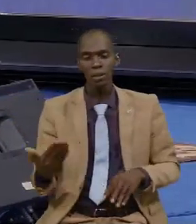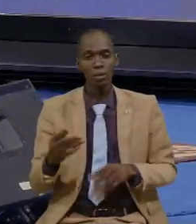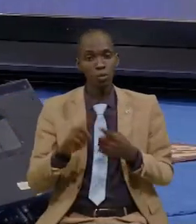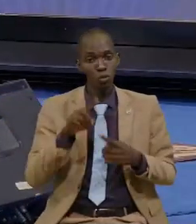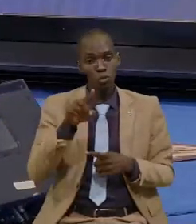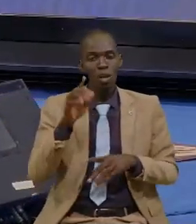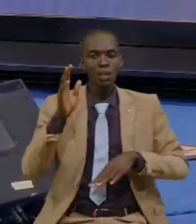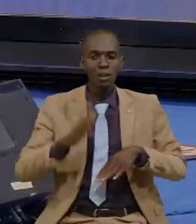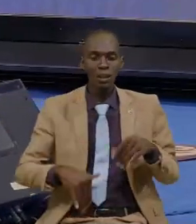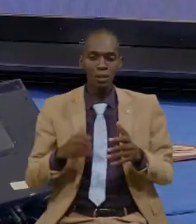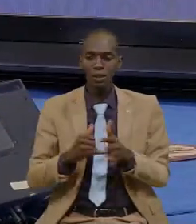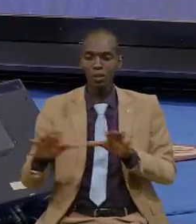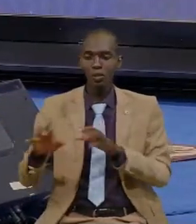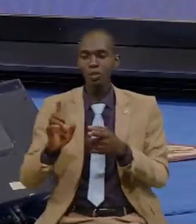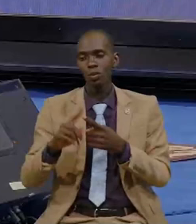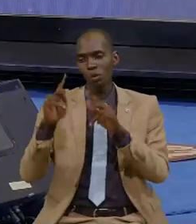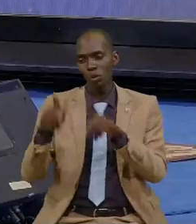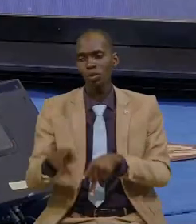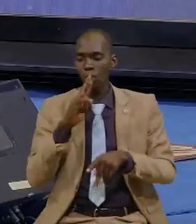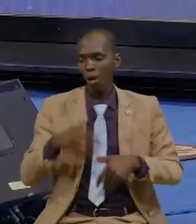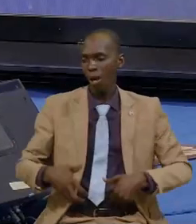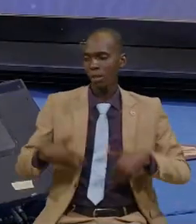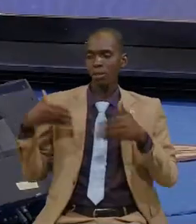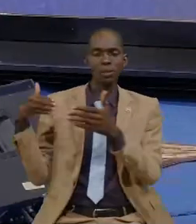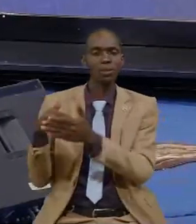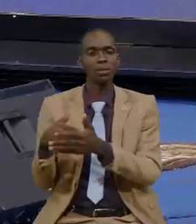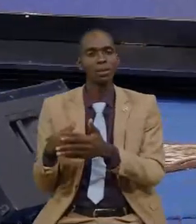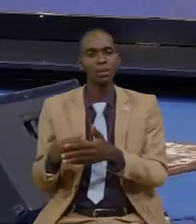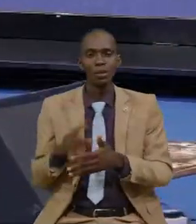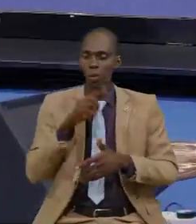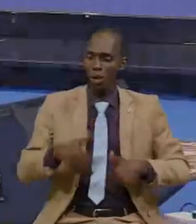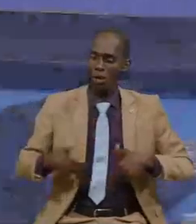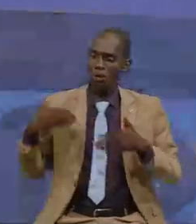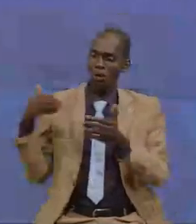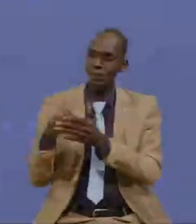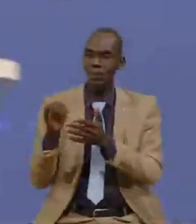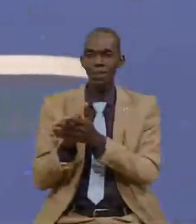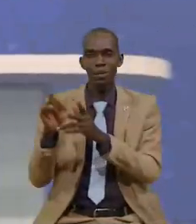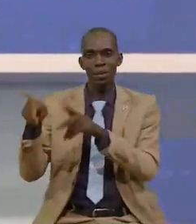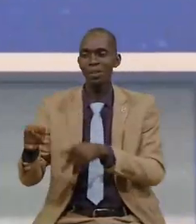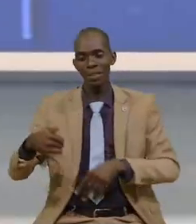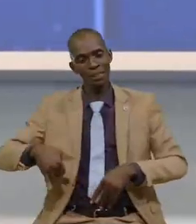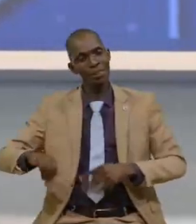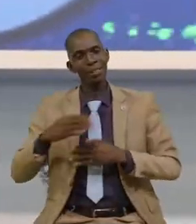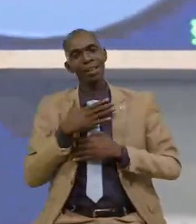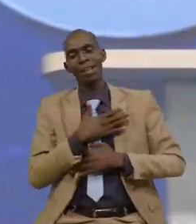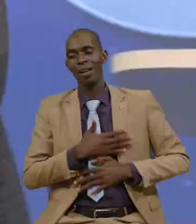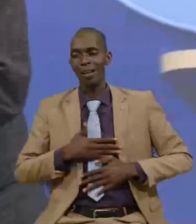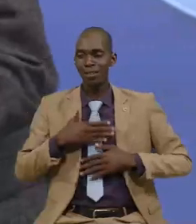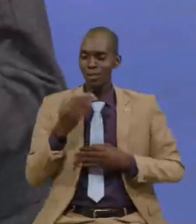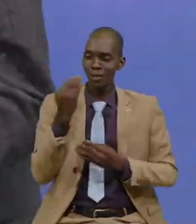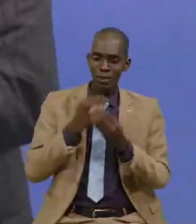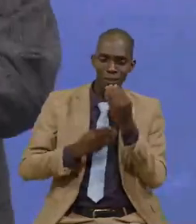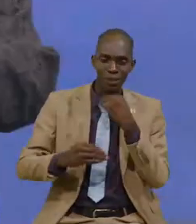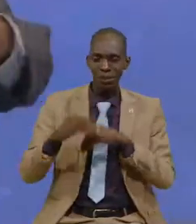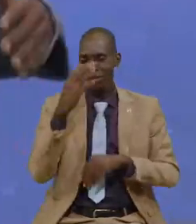dommages pour vous qu'il ne l'a fait contre la personne à qui vous êtes fâché. Ou